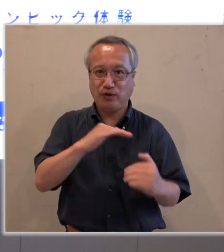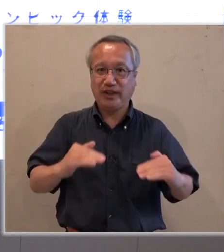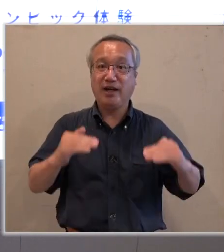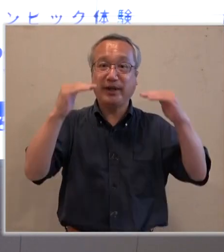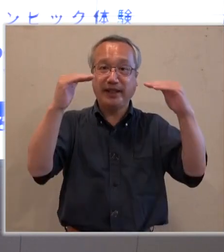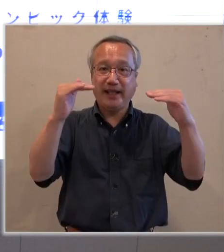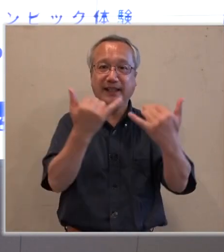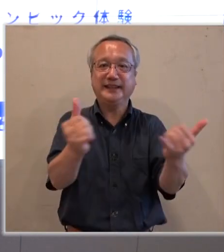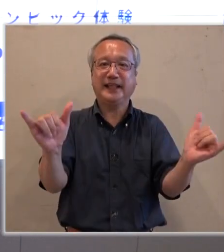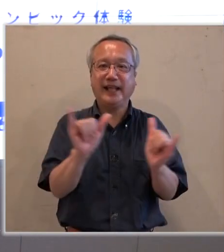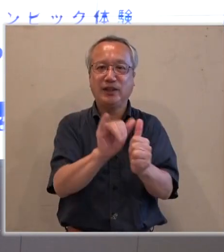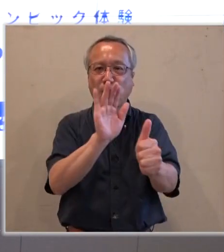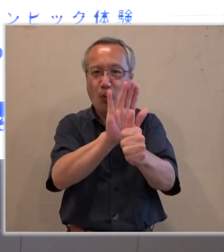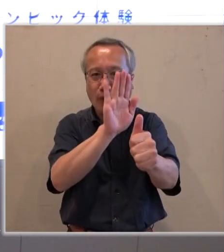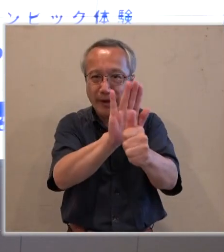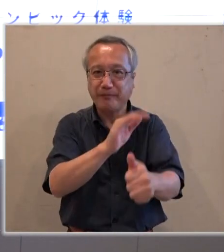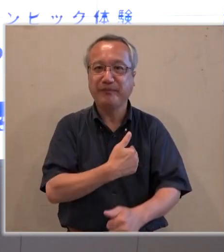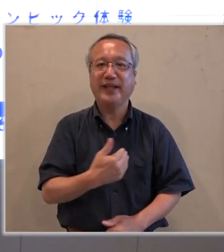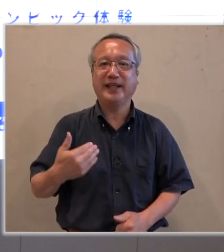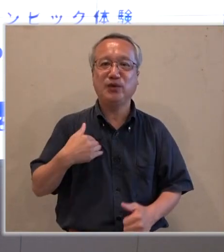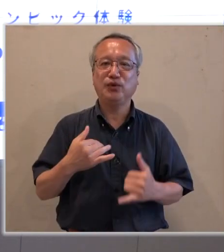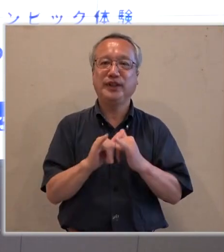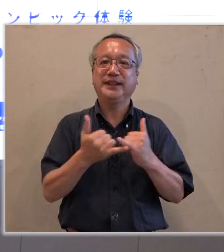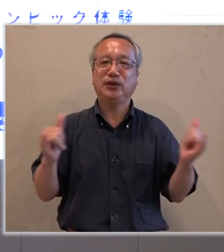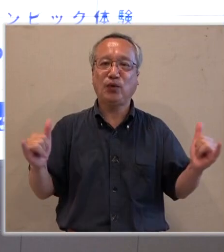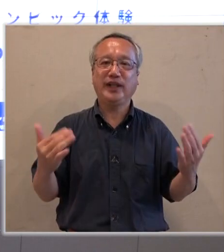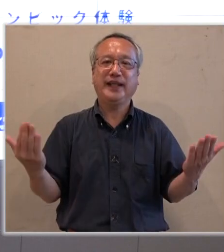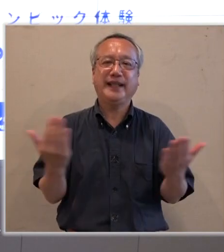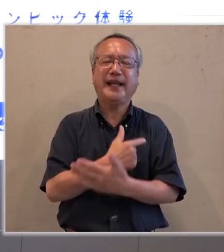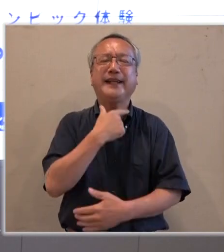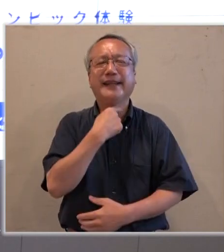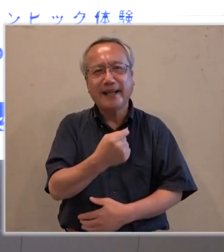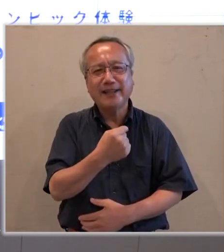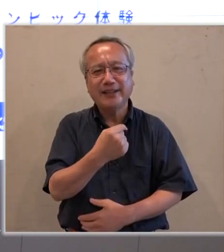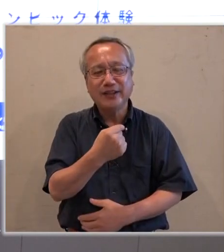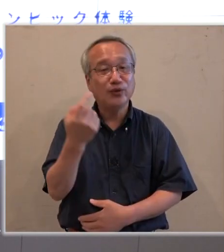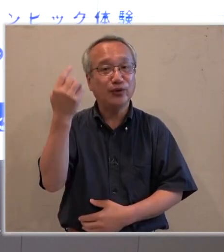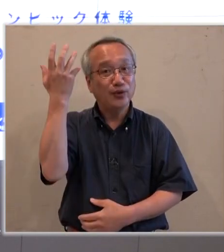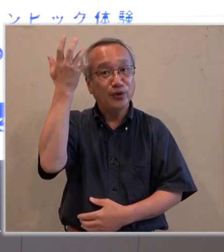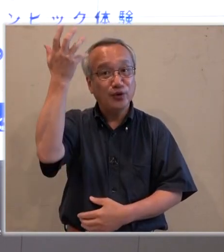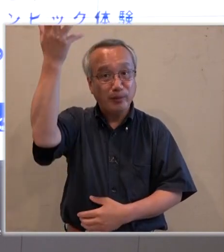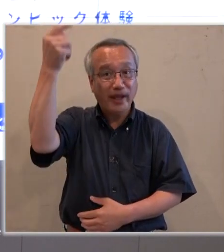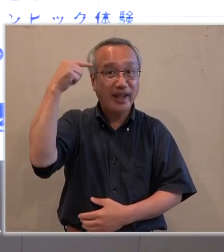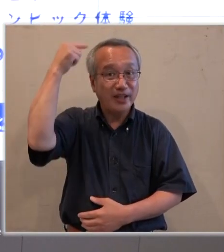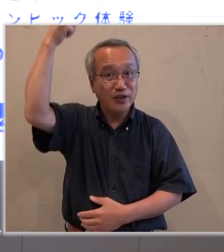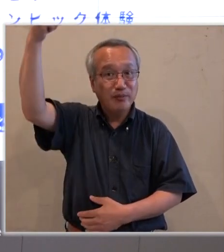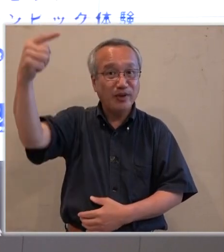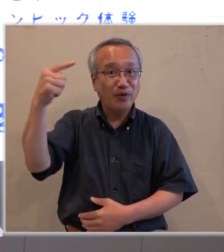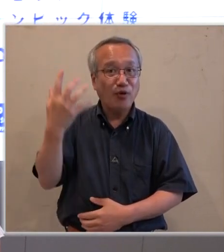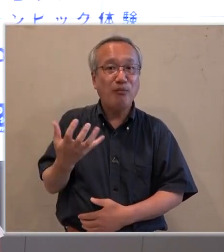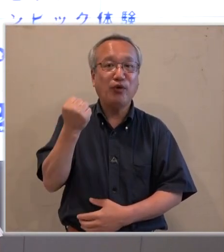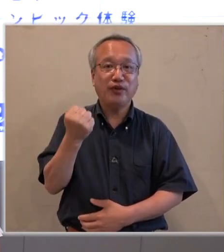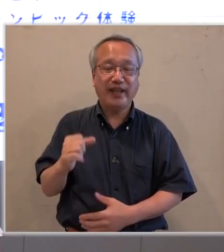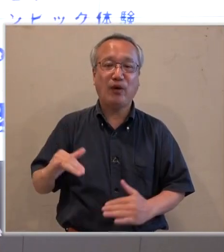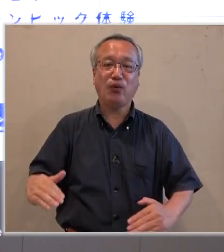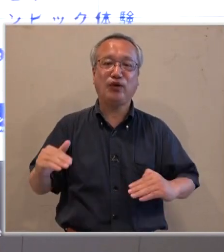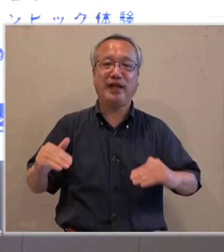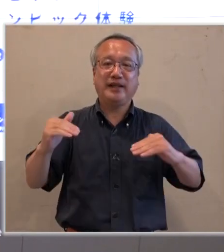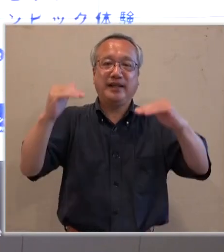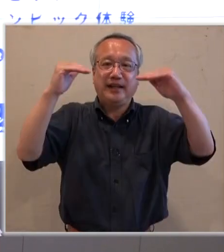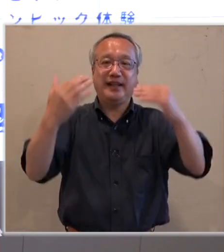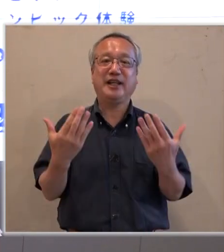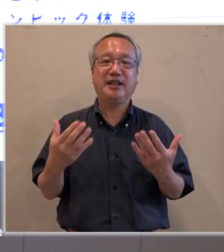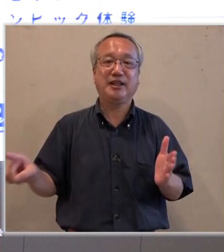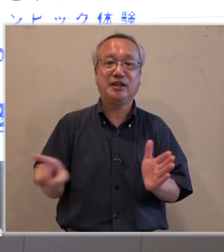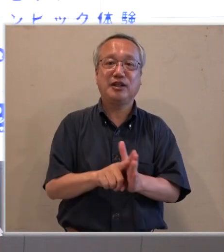社会に貢献していけるような人材になっていきたいっていう夢を持って大人になってきました。